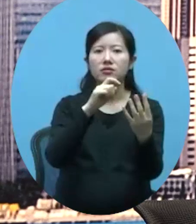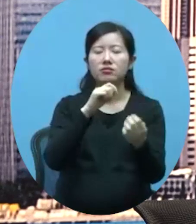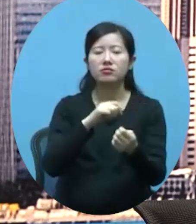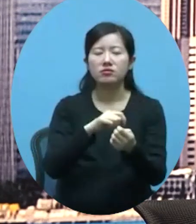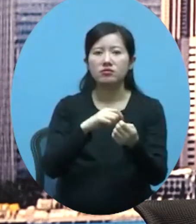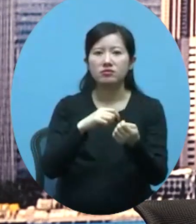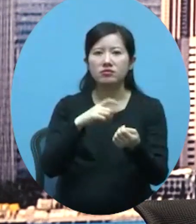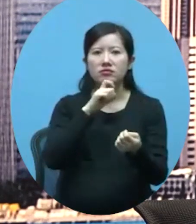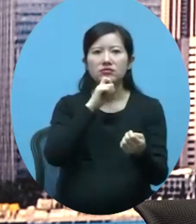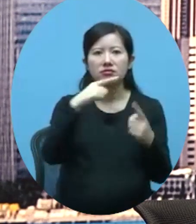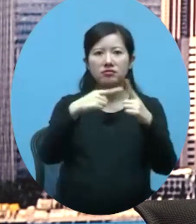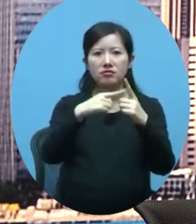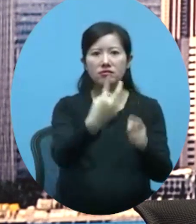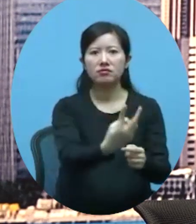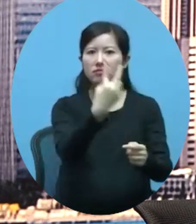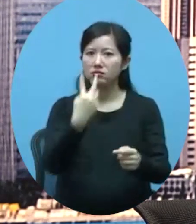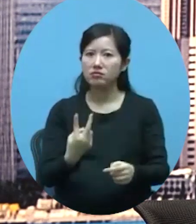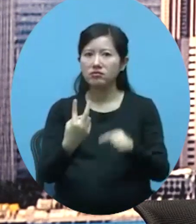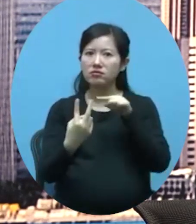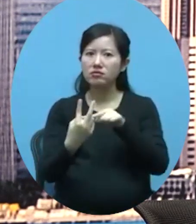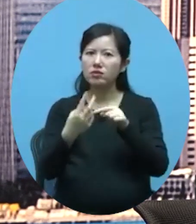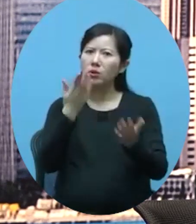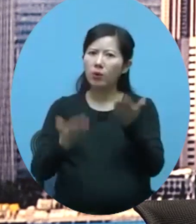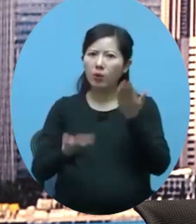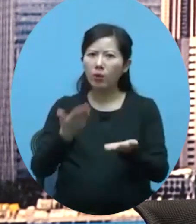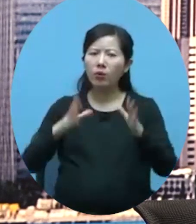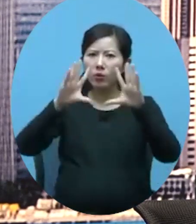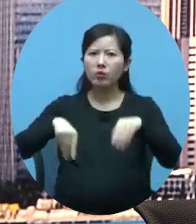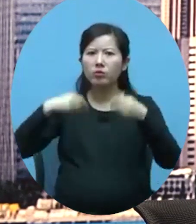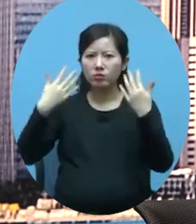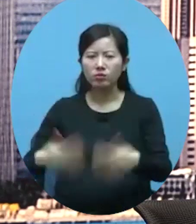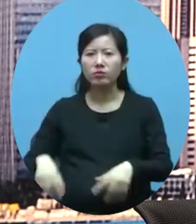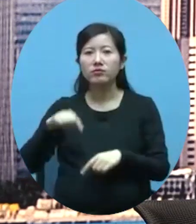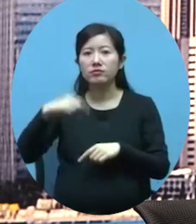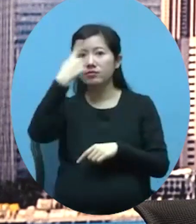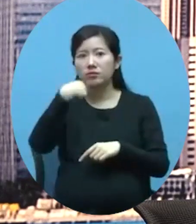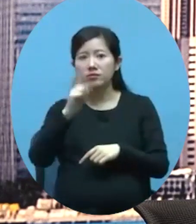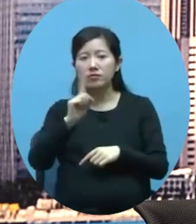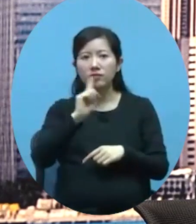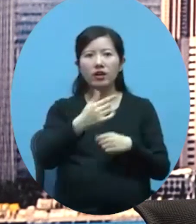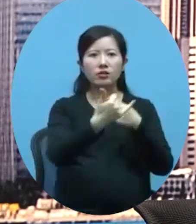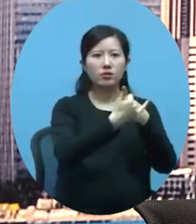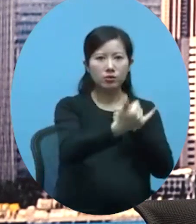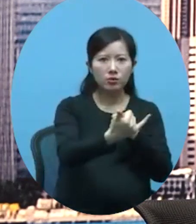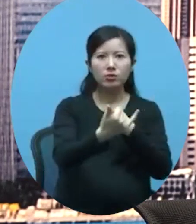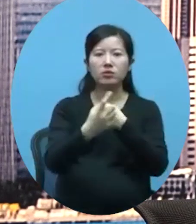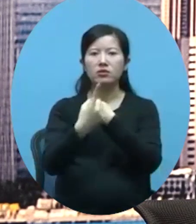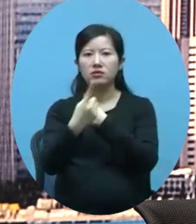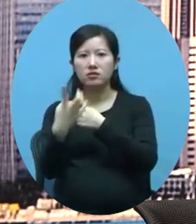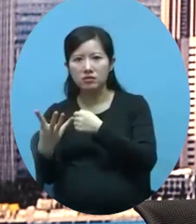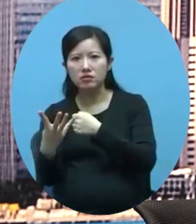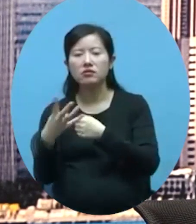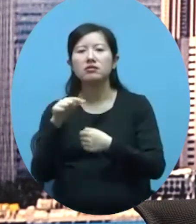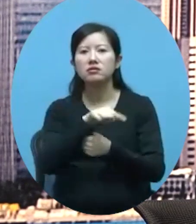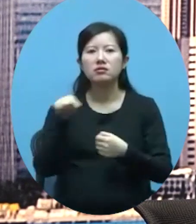今天就有2位病人是可能出院的包括就是第6位和第14位的确诊病人